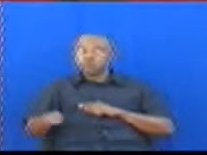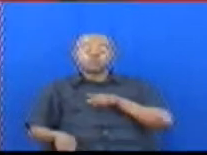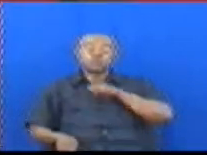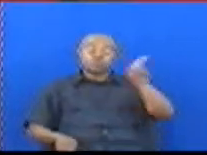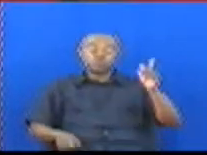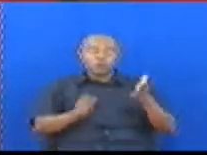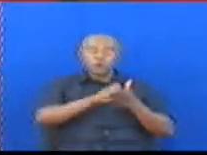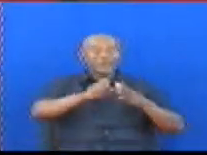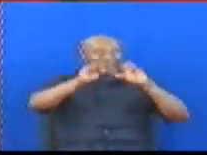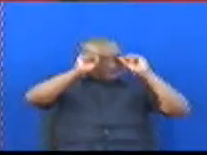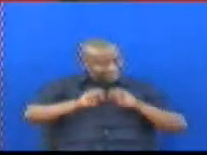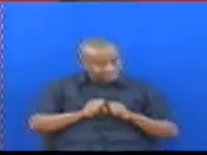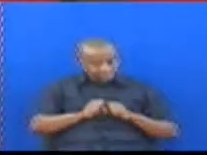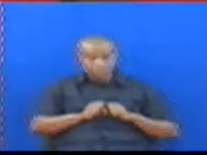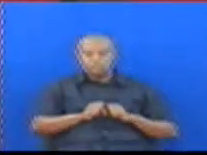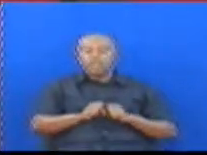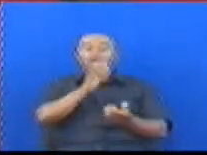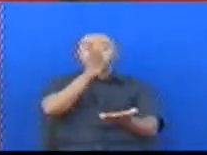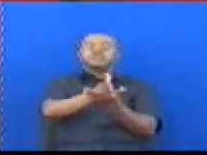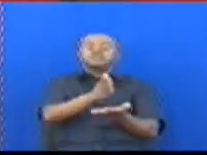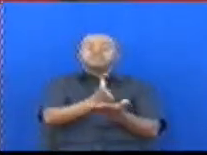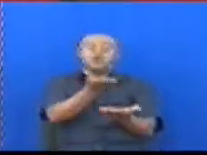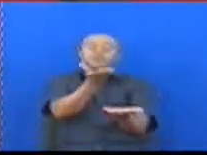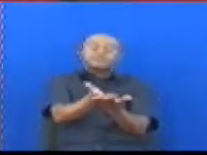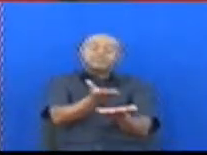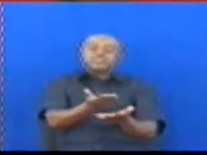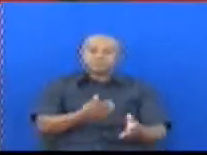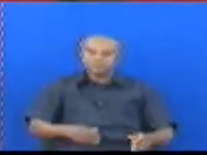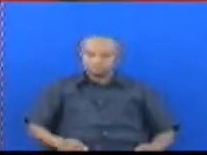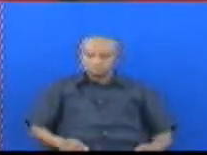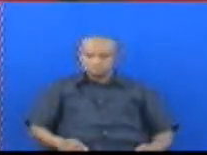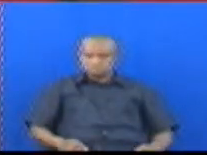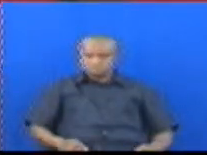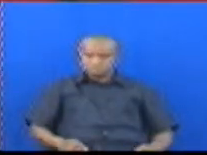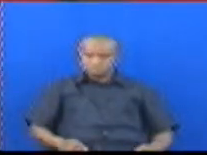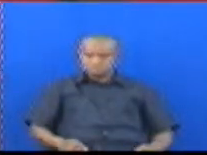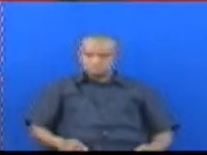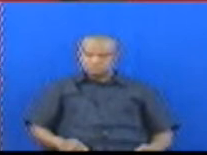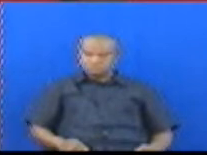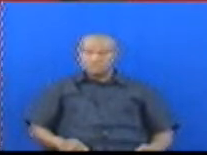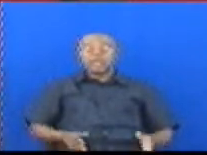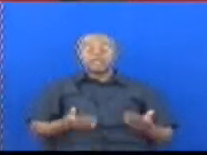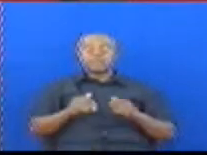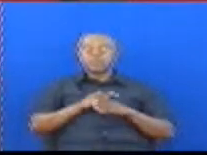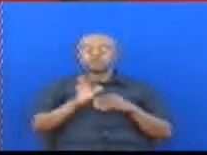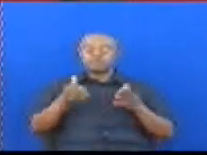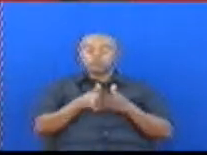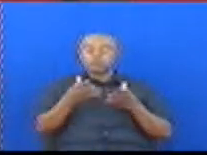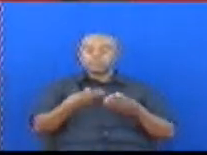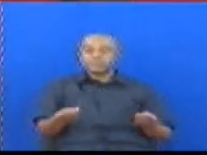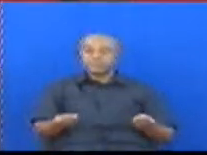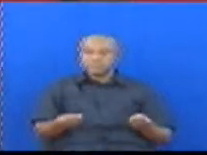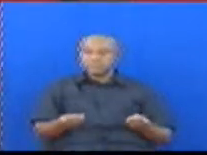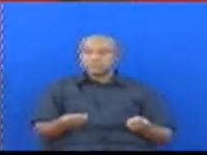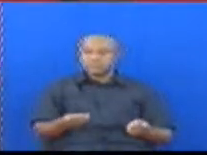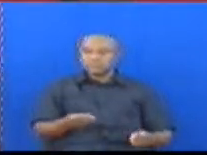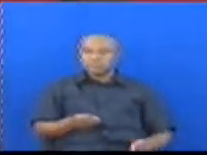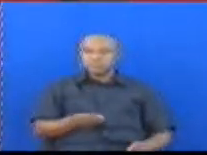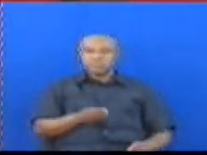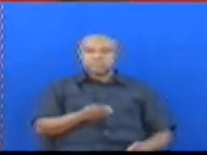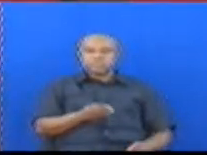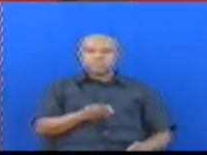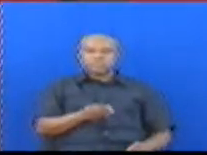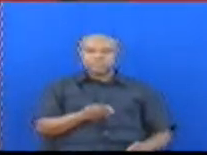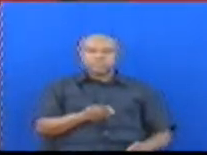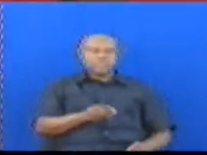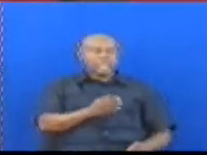Sasa wewe kwa labda nikitumia lugha ya ambao Watanzania wote wanaweza kuelewa, wanasema pilipili inakuashia. Peleka wewe